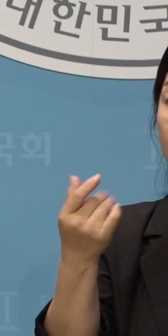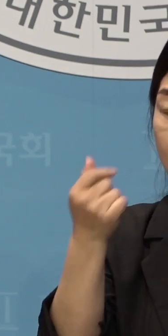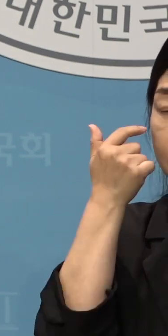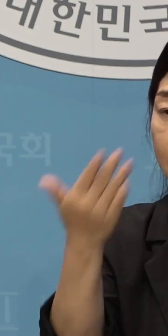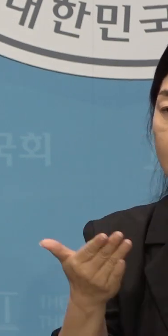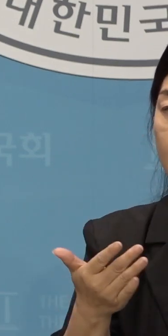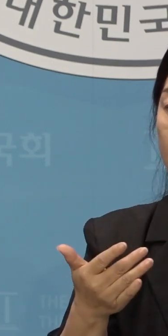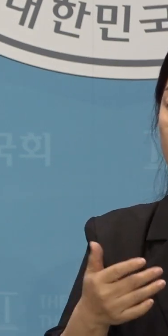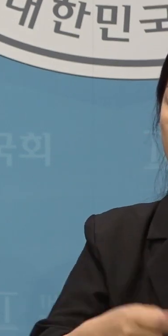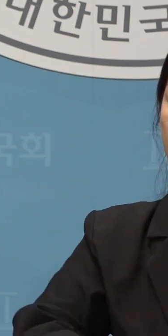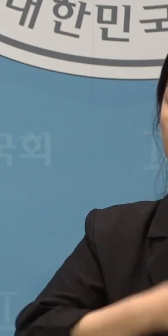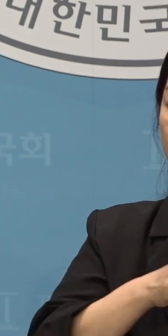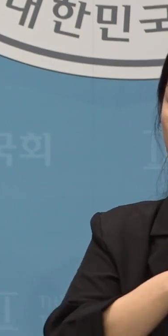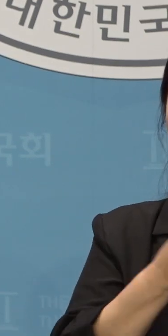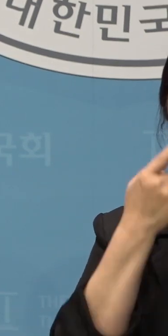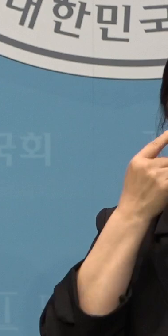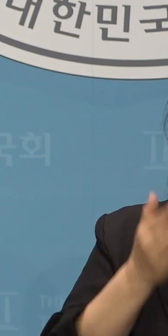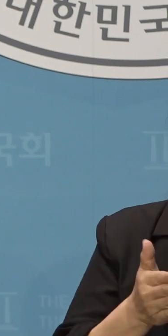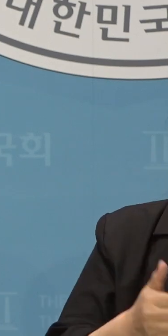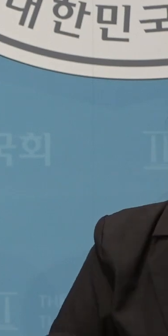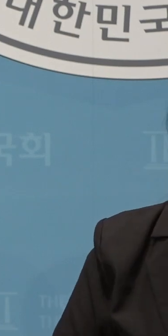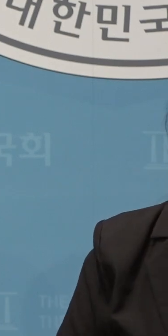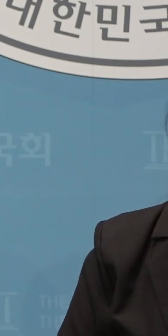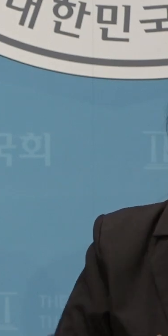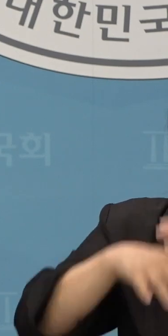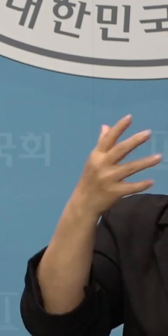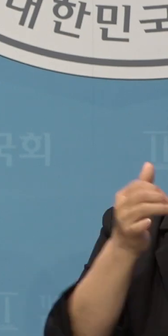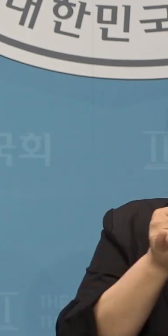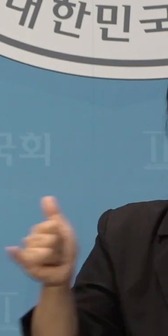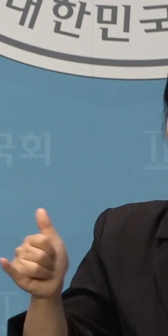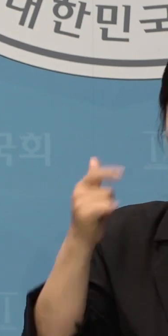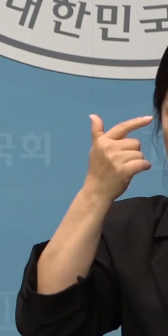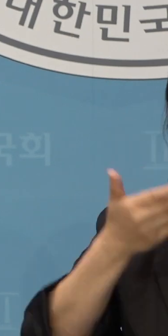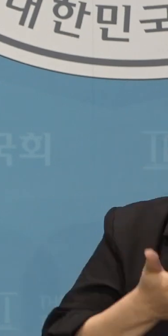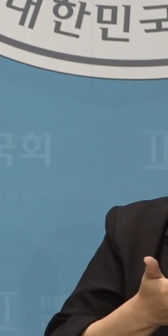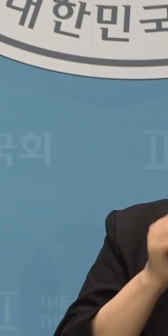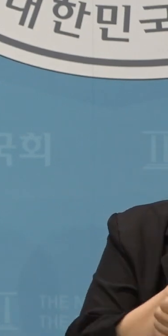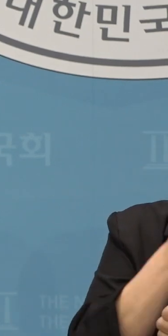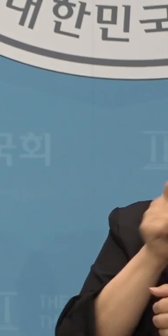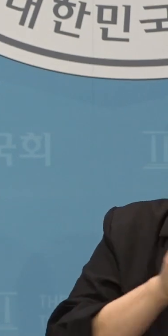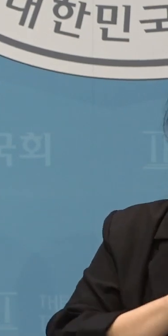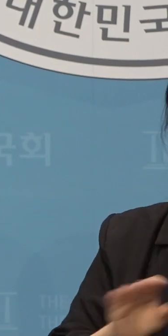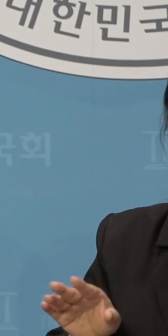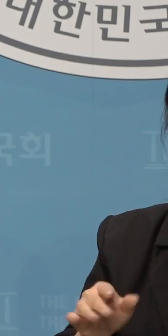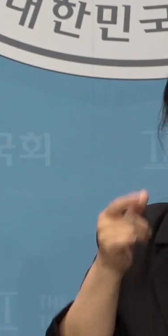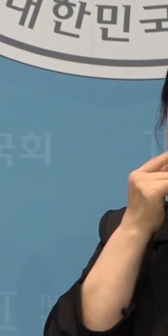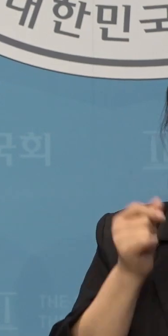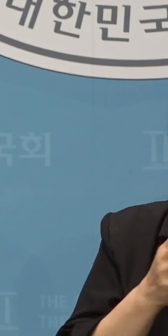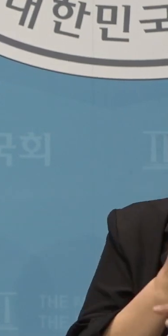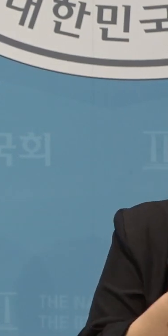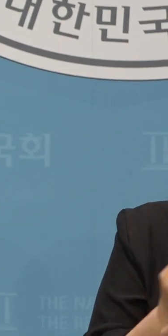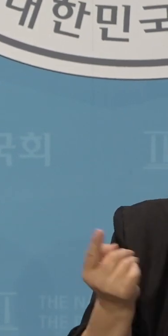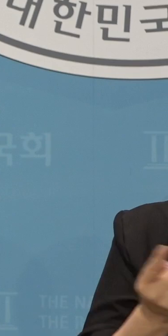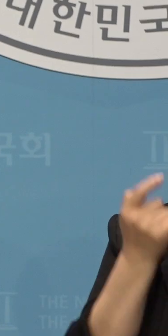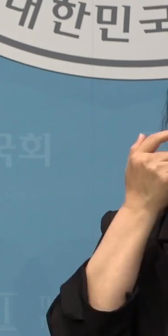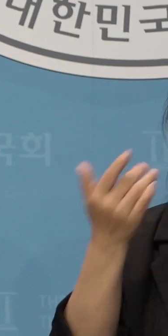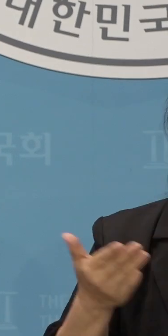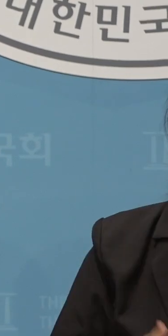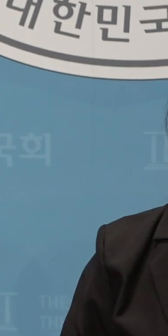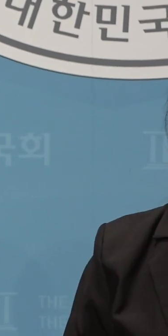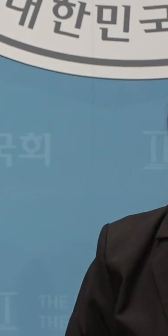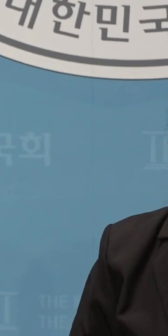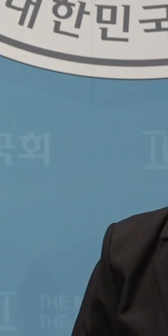합니다. 온 국민이 반대하는 오염수 방류를 두고 일본과 시기를 조율했습니까? 아사히 신문의